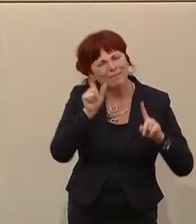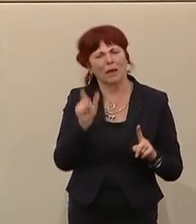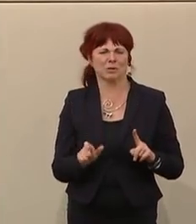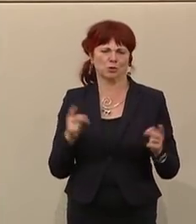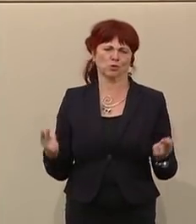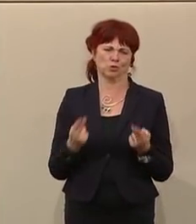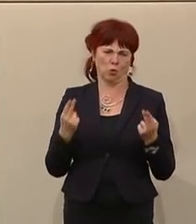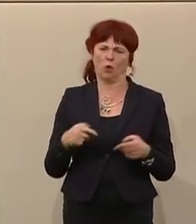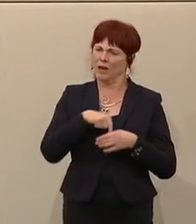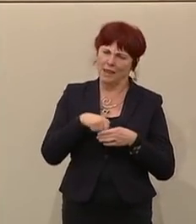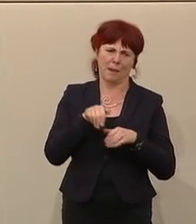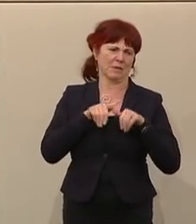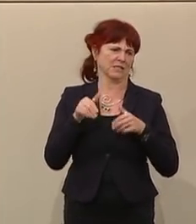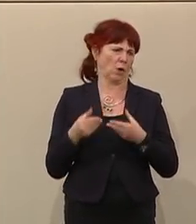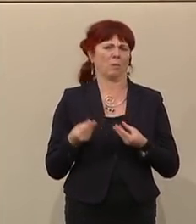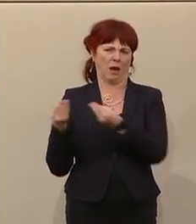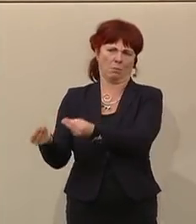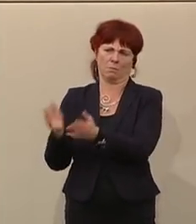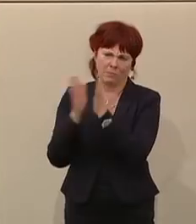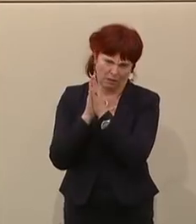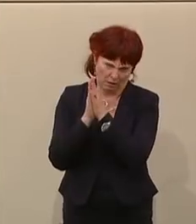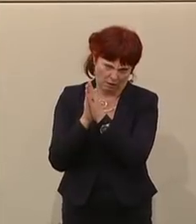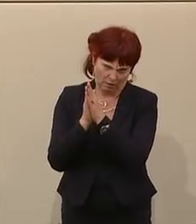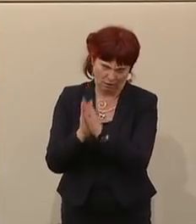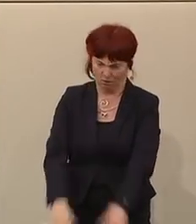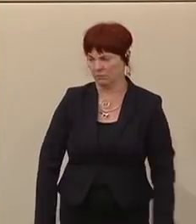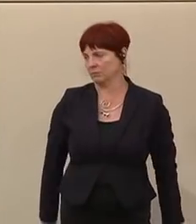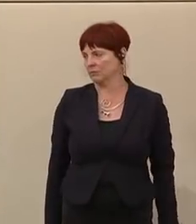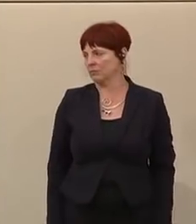Das war Alfred Noll von der Liste Bild.